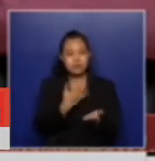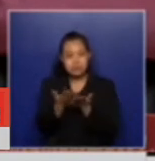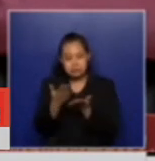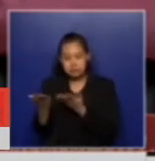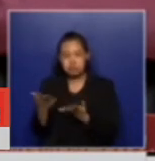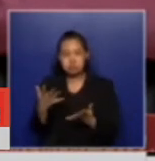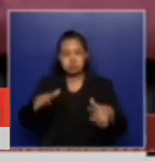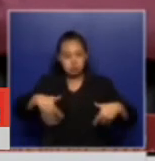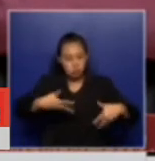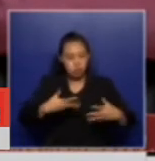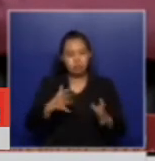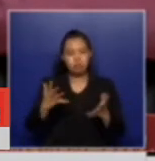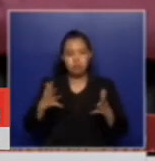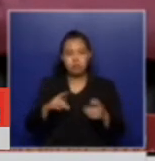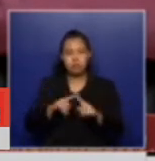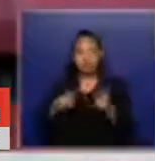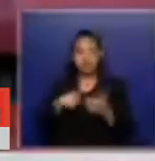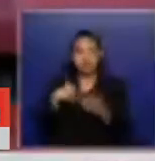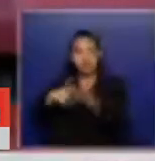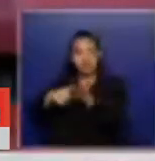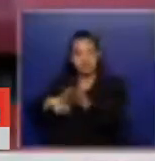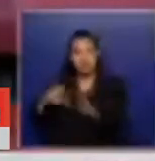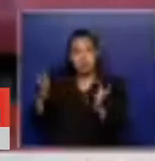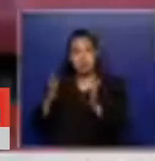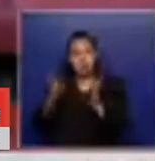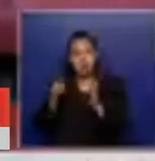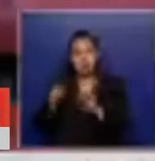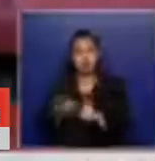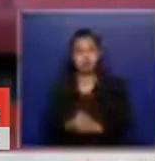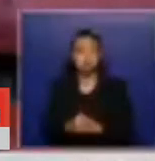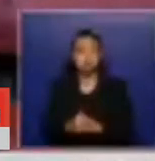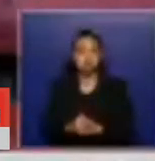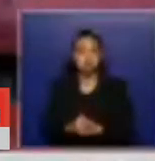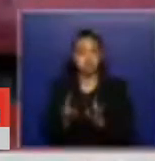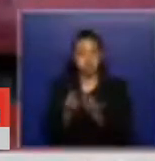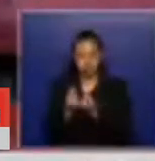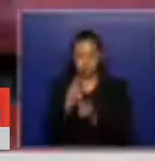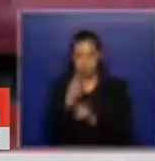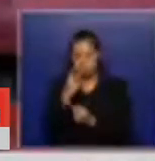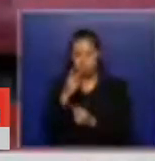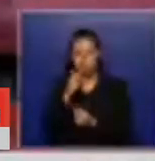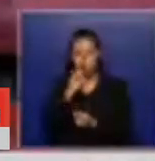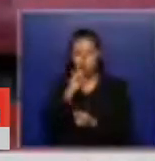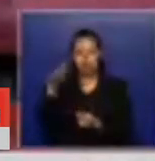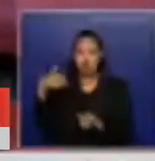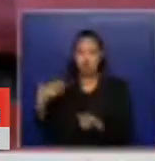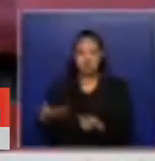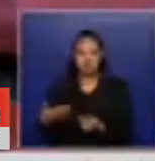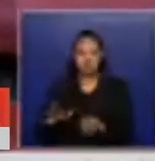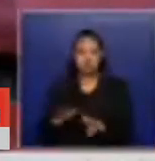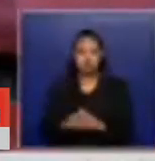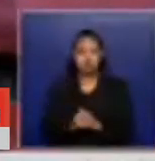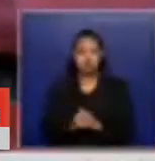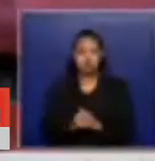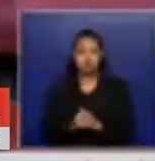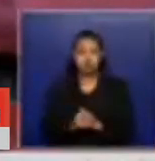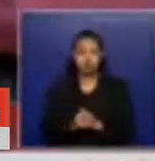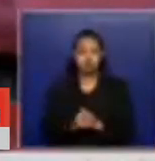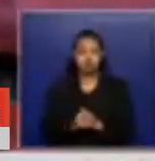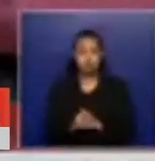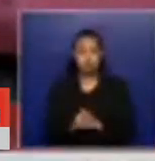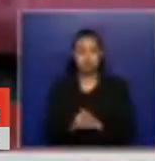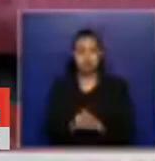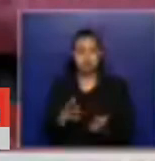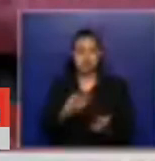ได้แต่มีหนี้สูงที่ผมได้ชี้ไปแล้วตามตัวเลขหนี้ครัวเรือนปัญหาของรัฐบาลก็คือจะสร้างกำลังซื้อให้เกิดกับประชาช